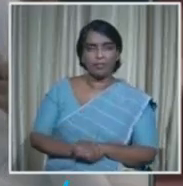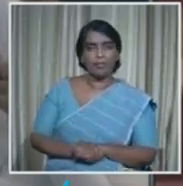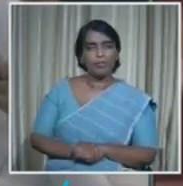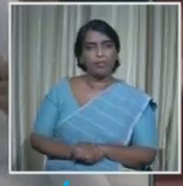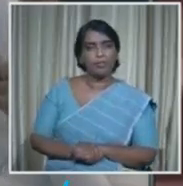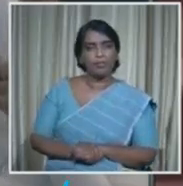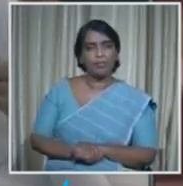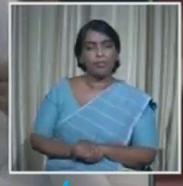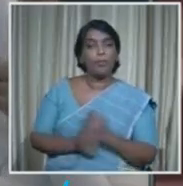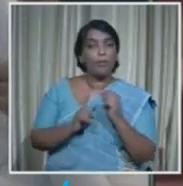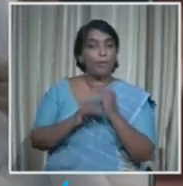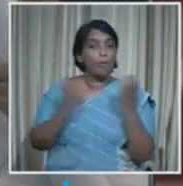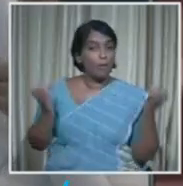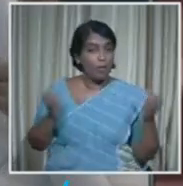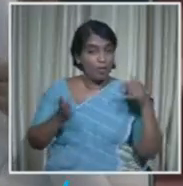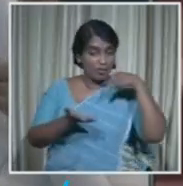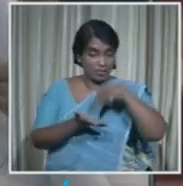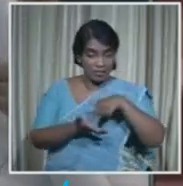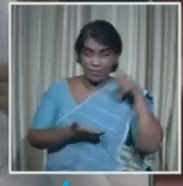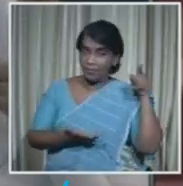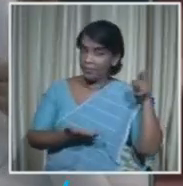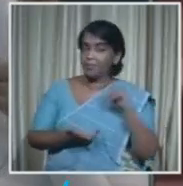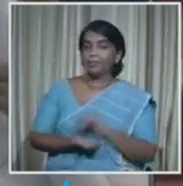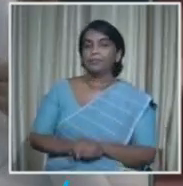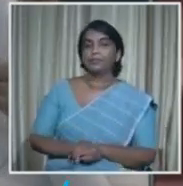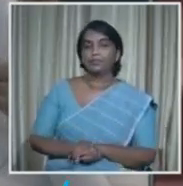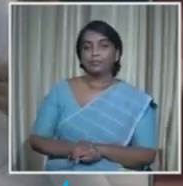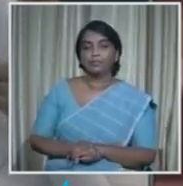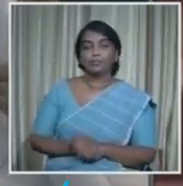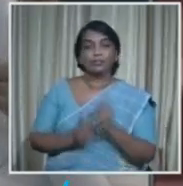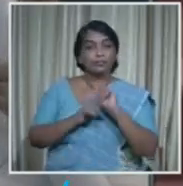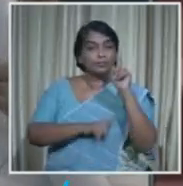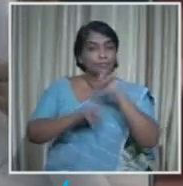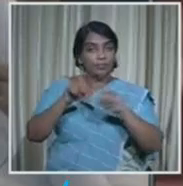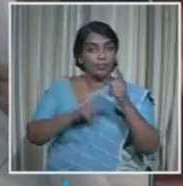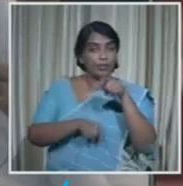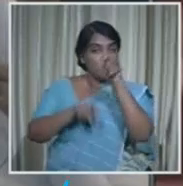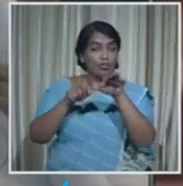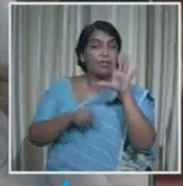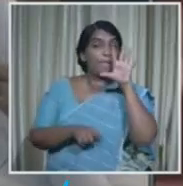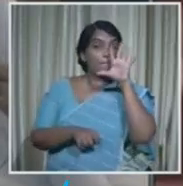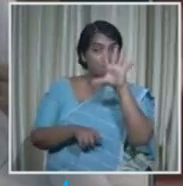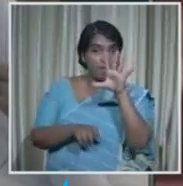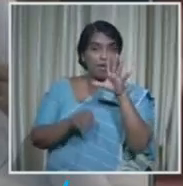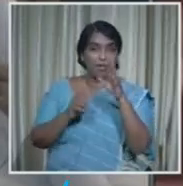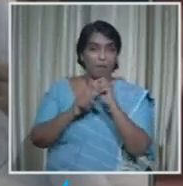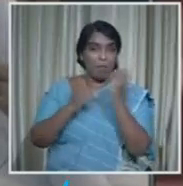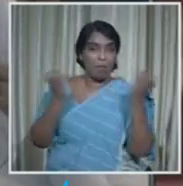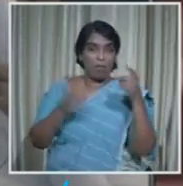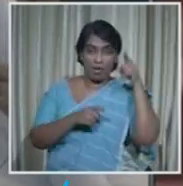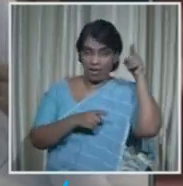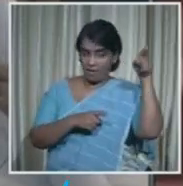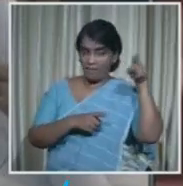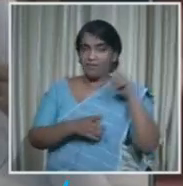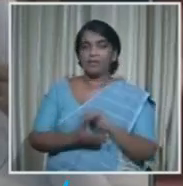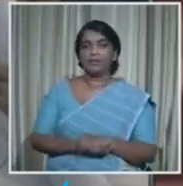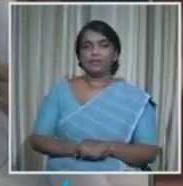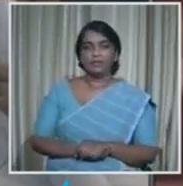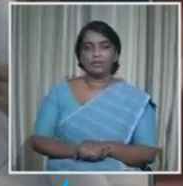ඉඳලා. දැන් පොළොන්නරුවේ මේ පාර්ලිමේන්තුවේ 5 දෙනෙක් නියෝජනය කරා.